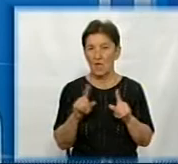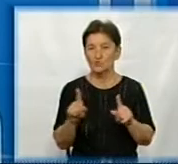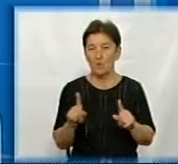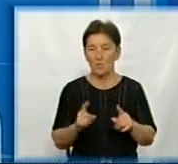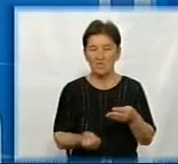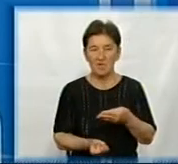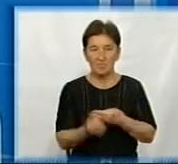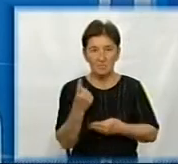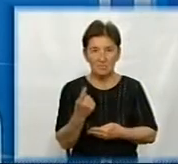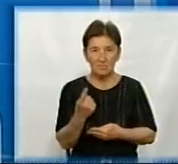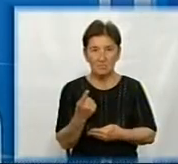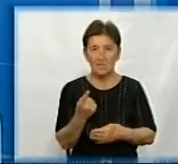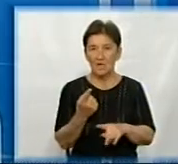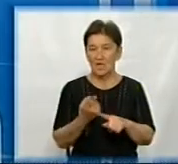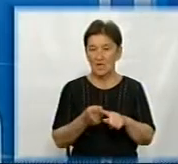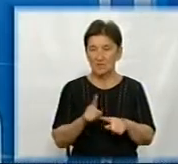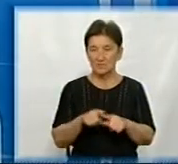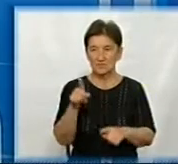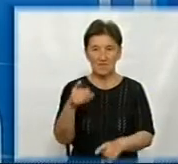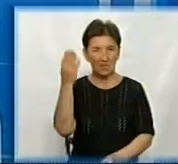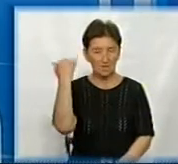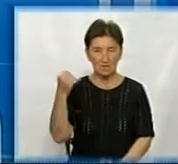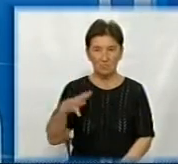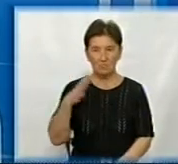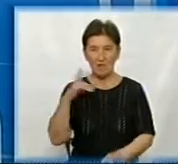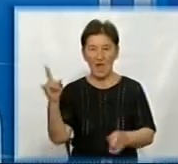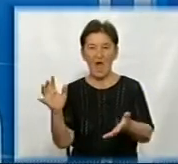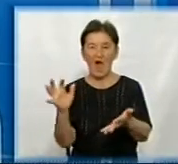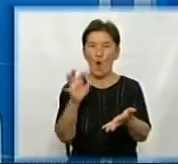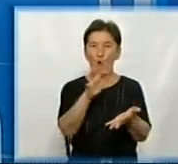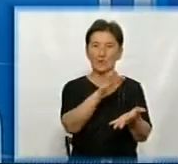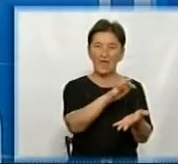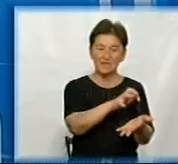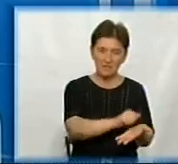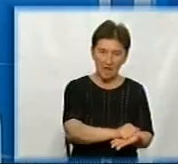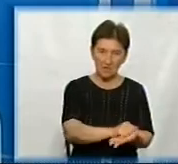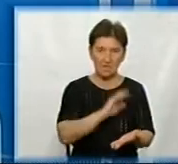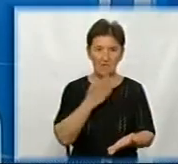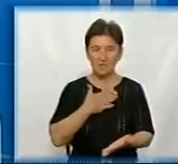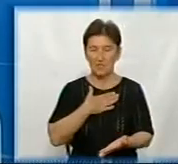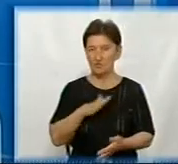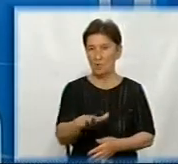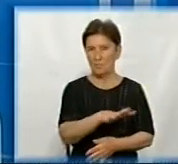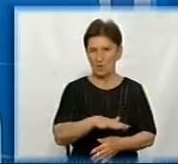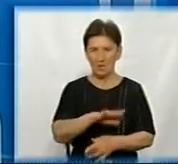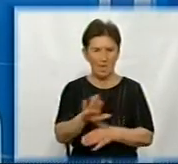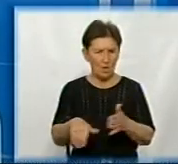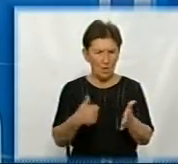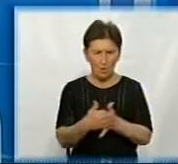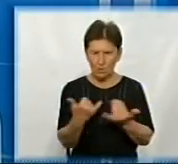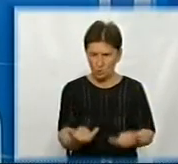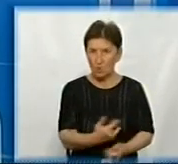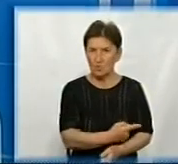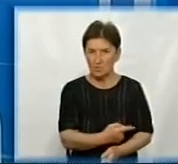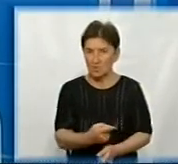виявляється, ЦНТ «Юнга», колишній орендар нашого комунального майна, воно і досі розпоряджалося цим